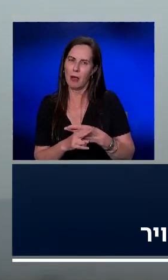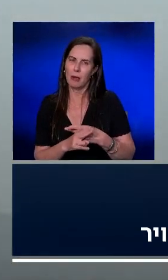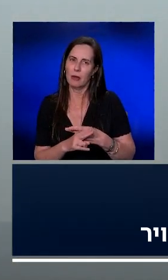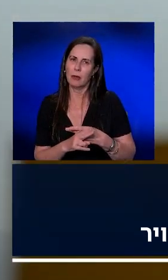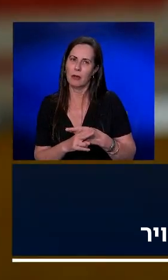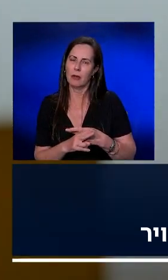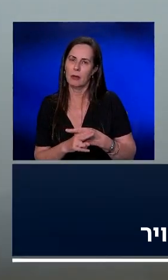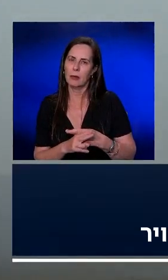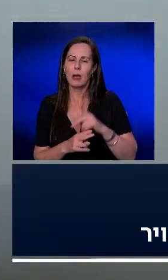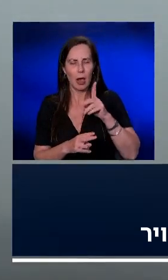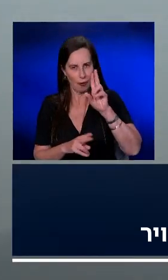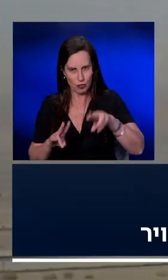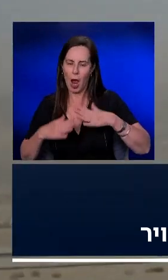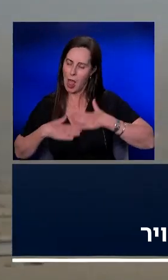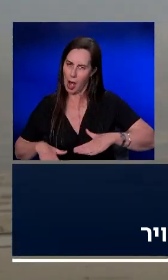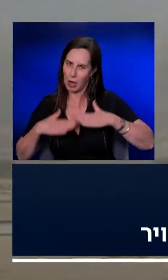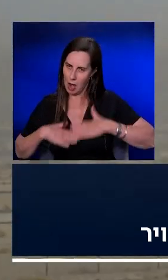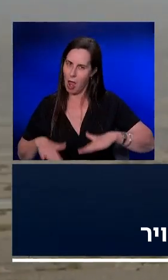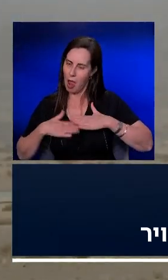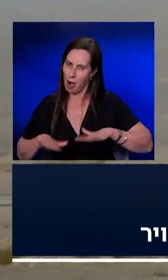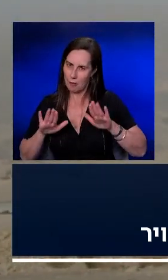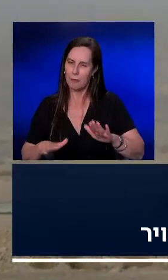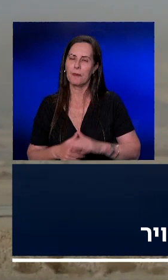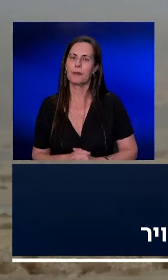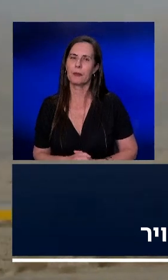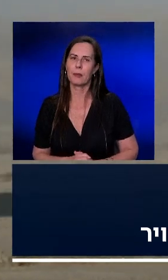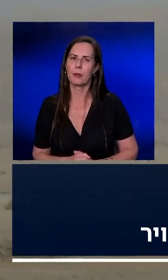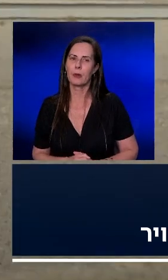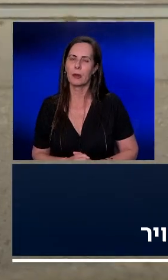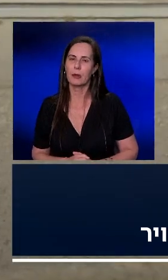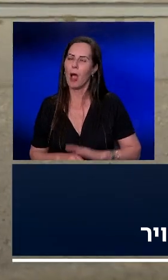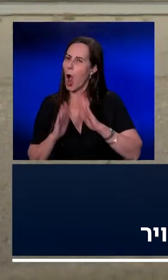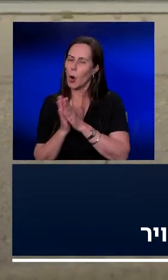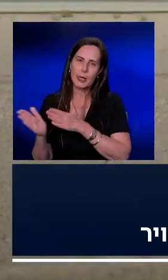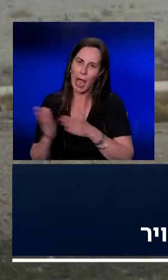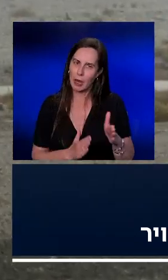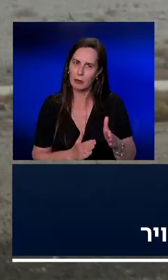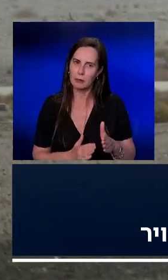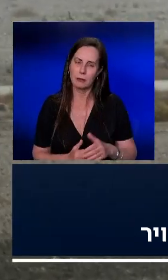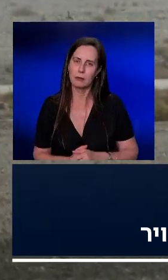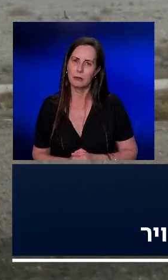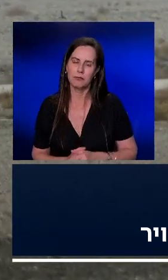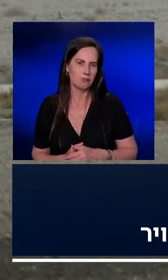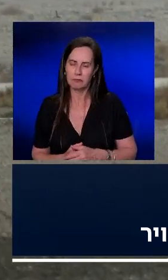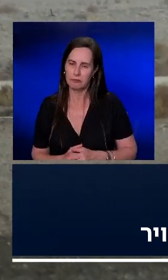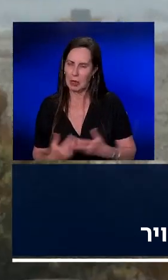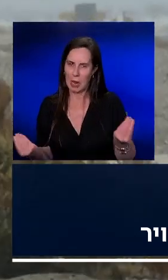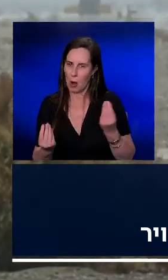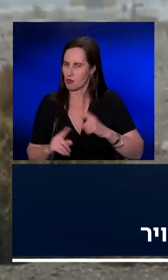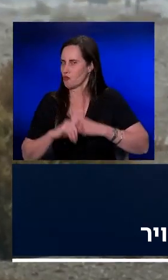גם להרגיע את הצופים שלנו. נגיד, הכל תקין ולא מוכרים אירועים